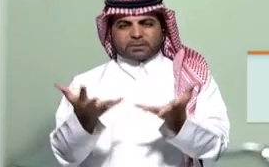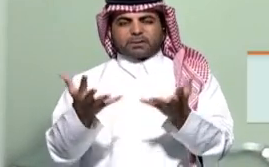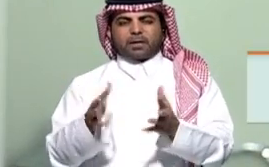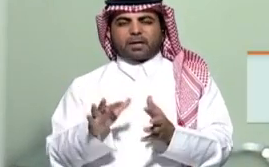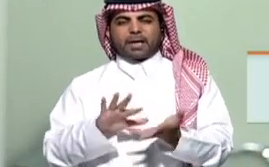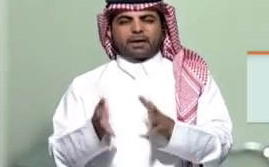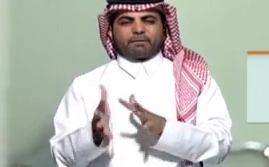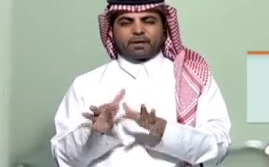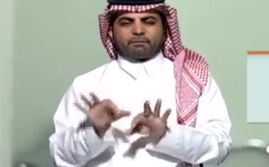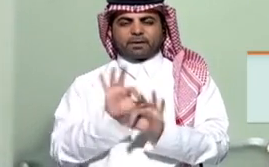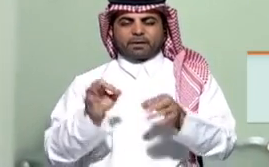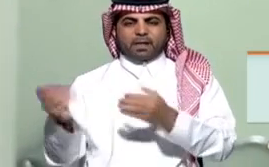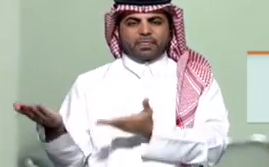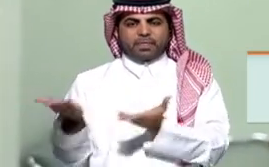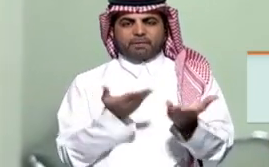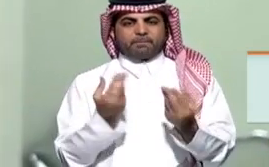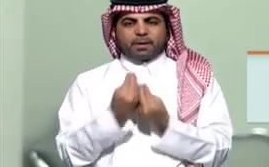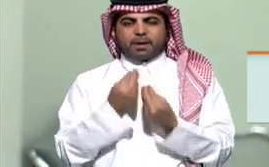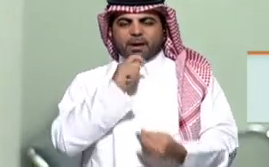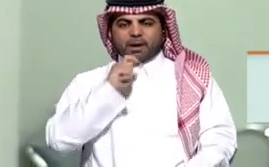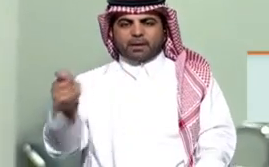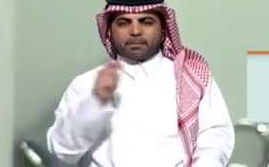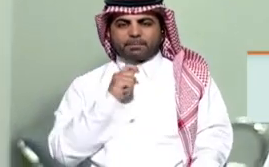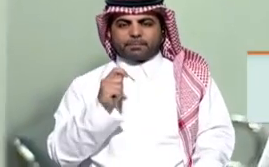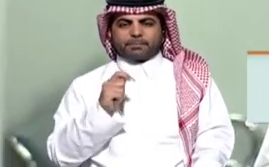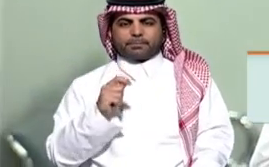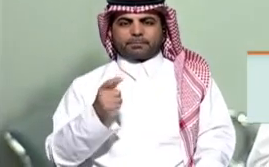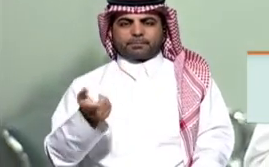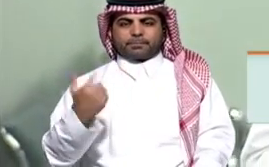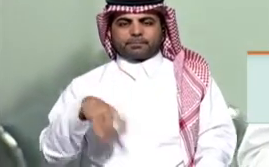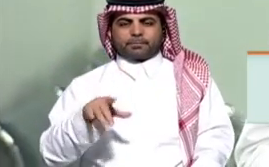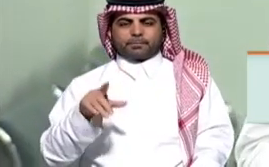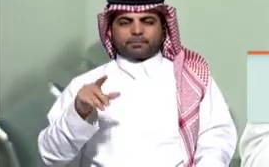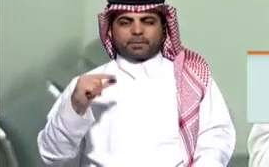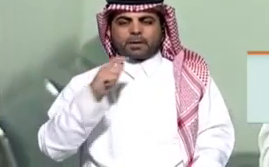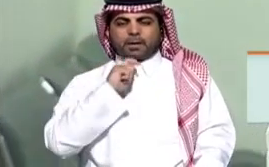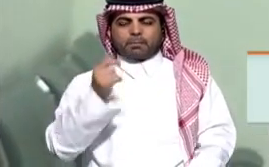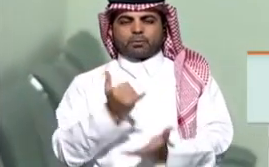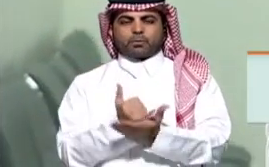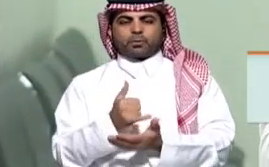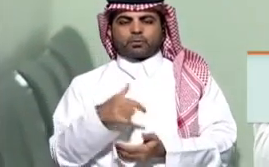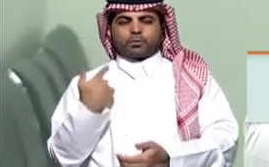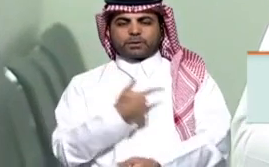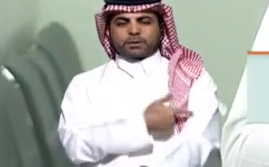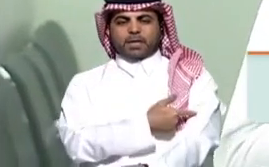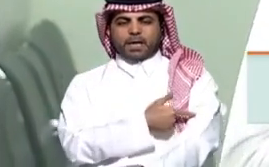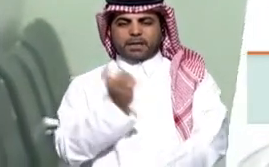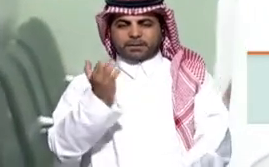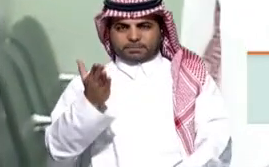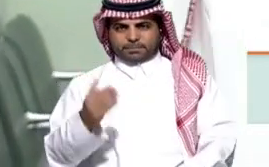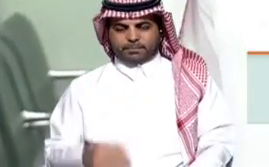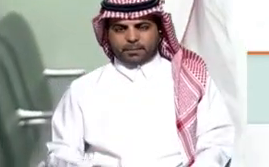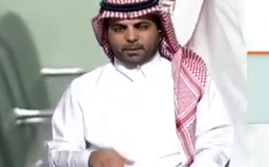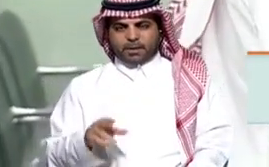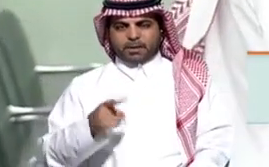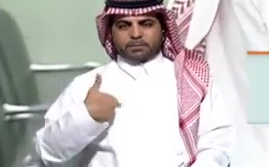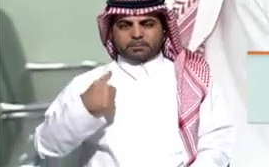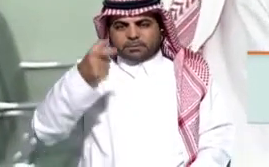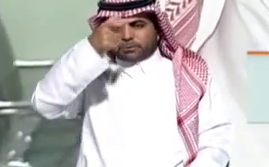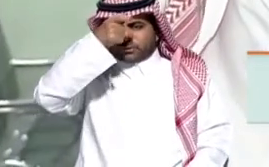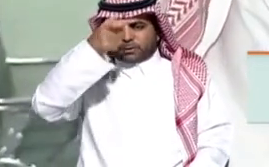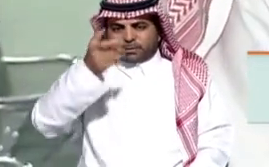كورونا. والحديث ورحب بضيفي الكريم الأستاذ تركي المحارب المتحدث الرسمي للتجمع الصحي بالقصيم. أستاذ تركي، بشكل سريع